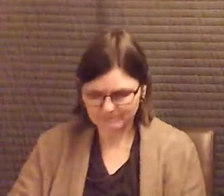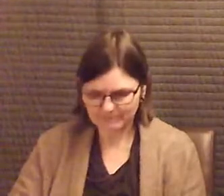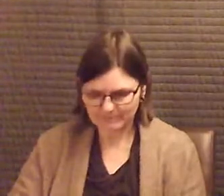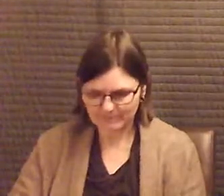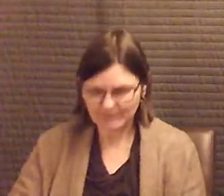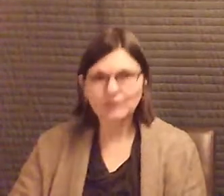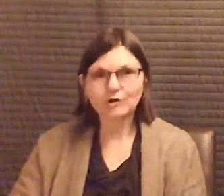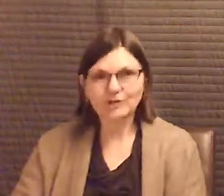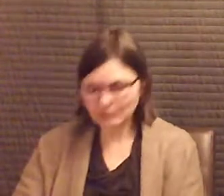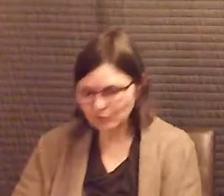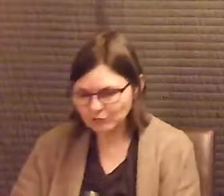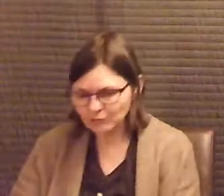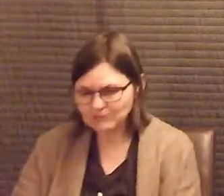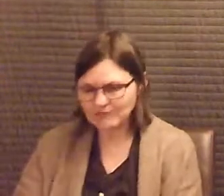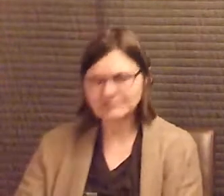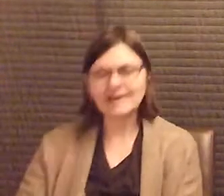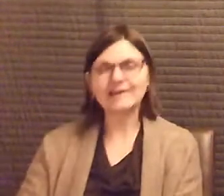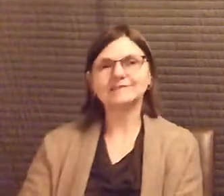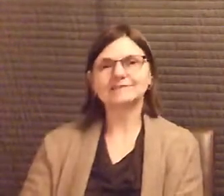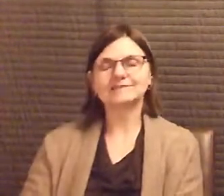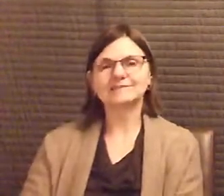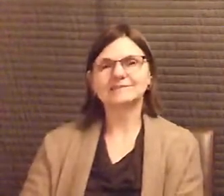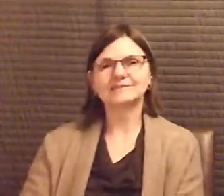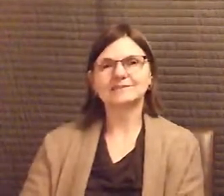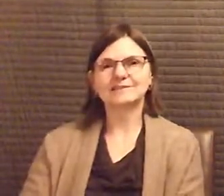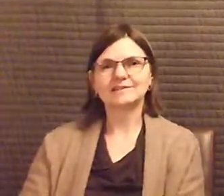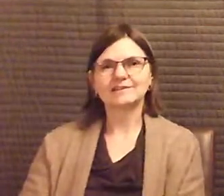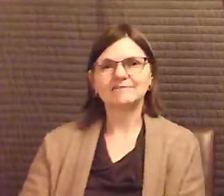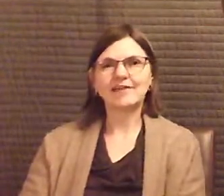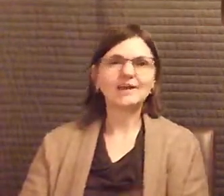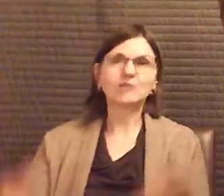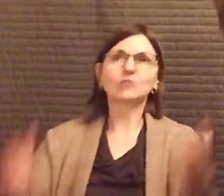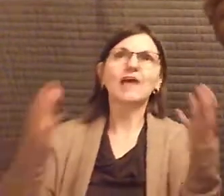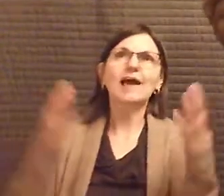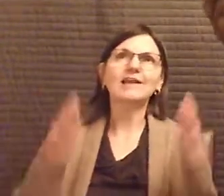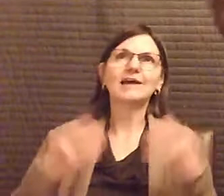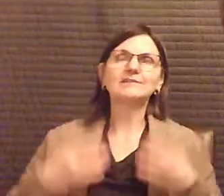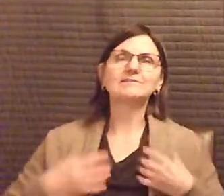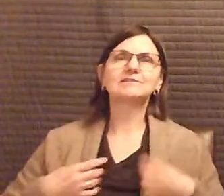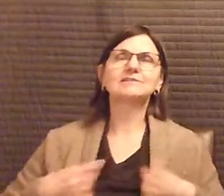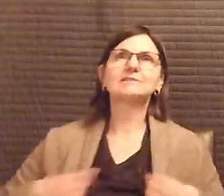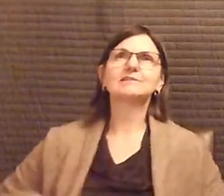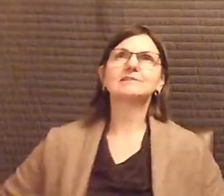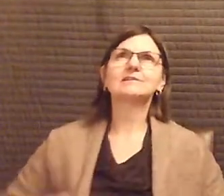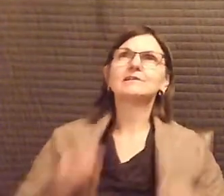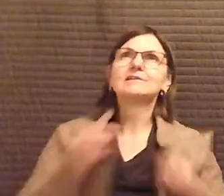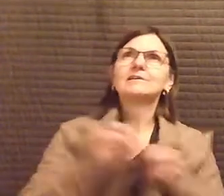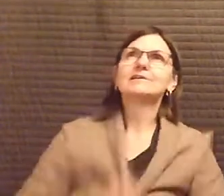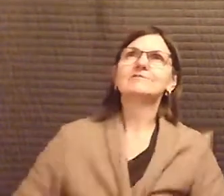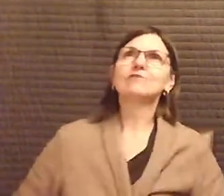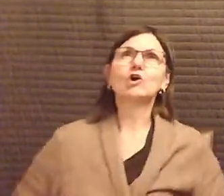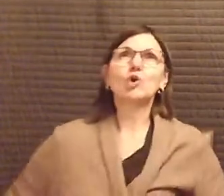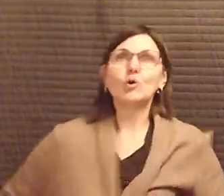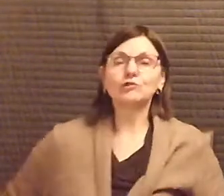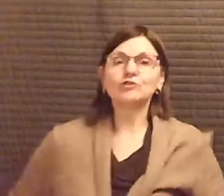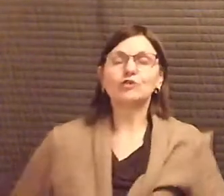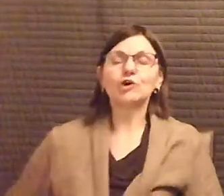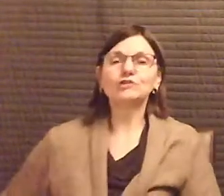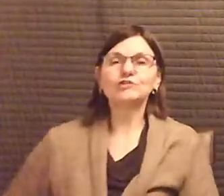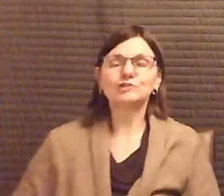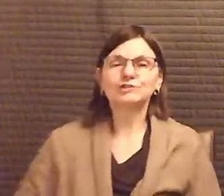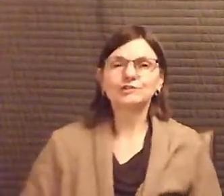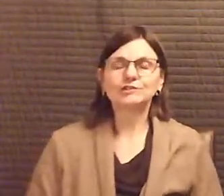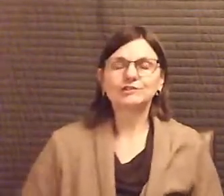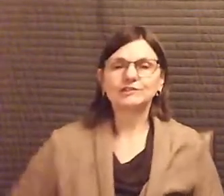you imagine het idee ik zei kun je voorstellen vandaag hoe je nou gewoon in het wij in onze heiligheid van god over onze